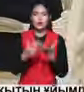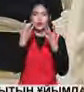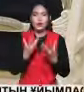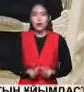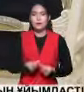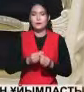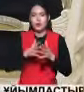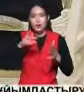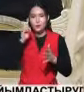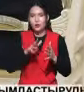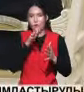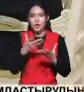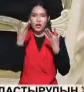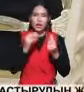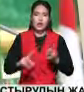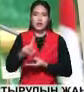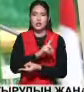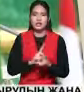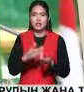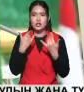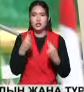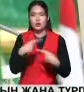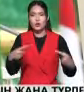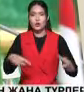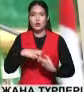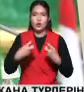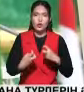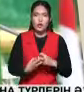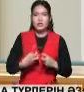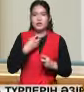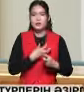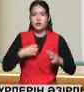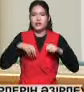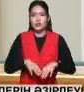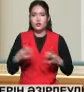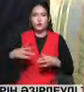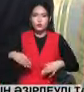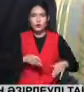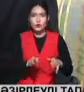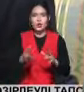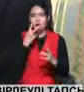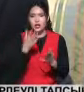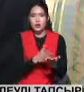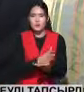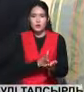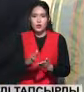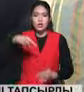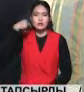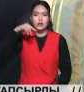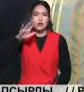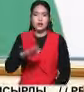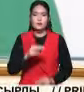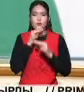ілгерілететін уақыт келді. Қазіргі сындарлы кезеңде өзекті мәселелерді шешу үшін мұндай жиындардың маңызы жоғары. Бұған президент ерекше